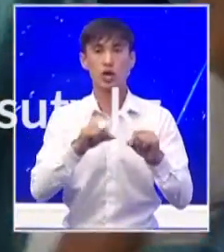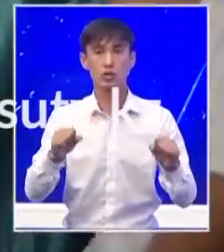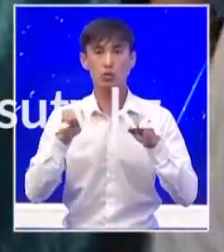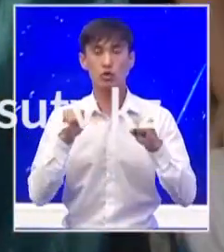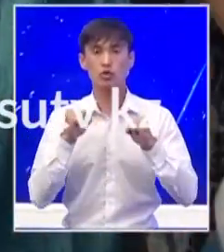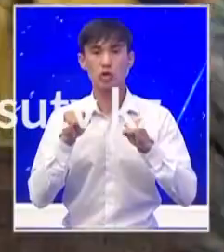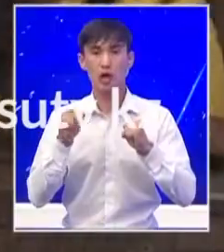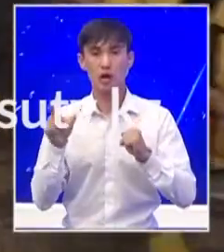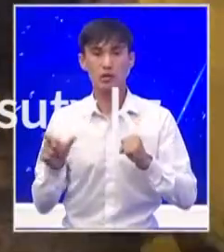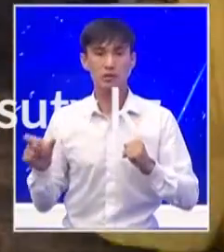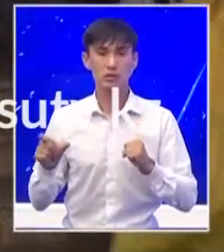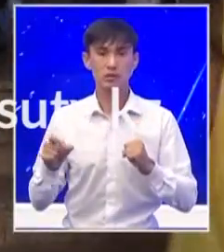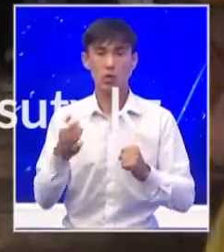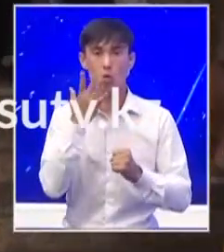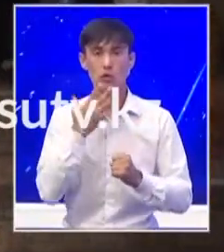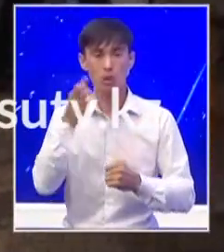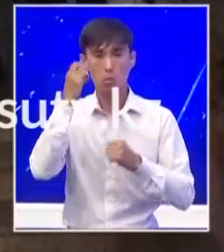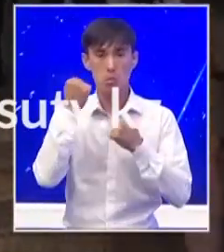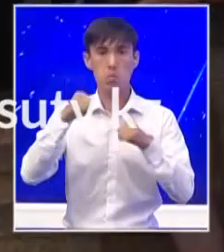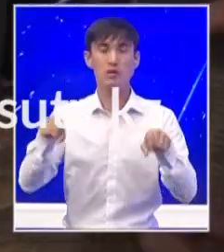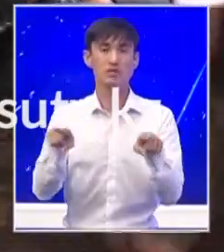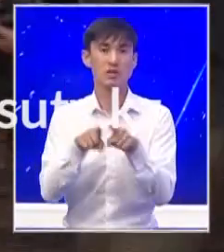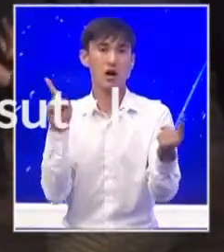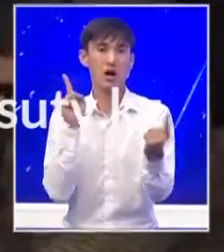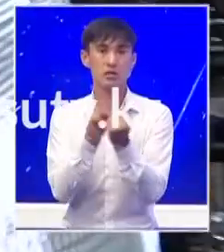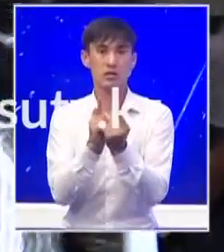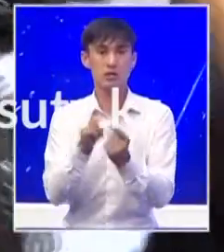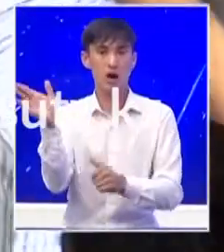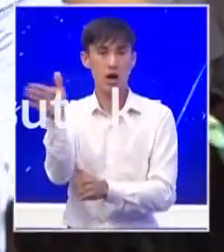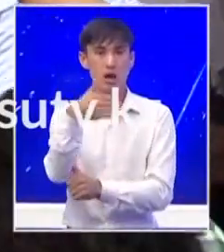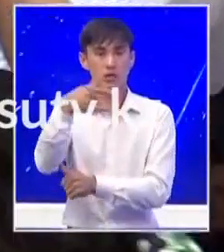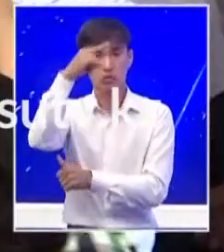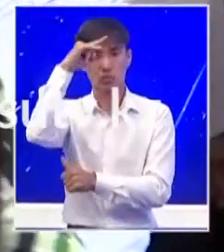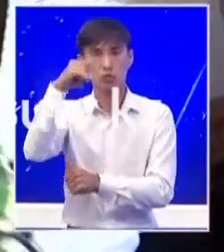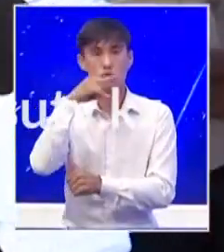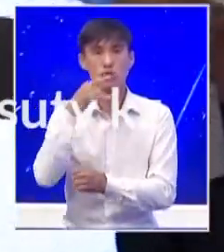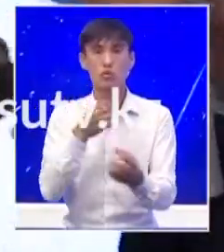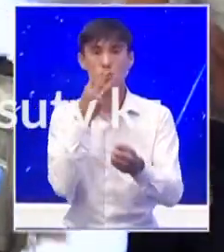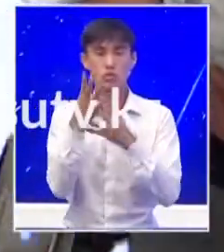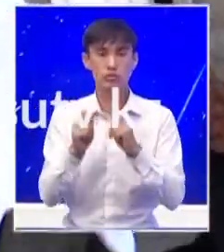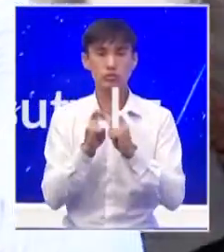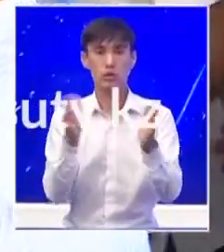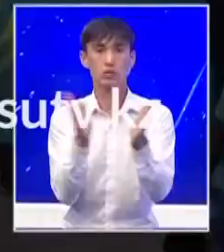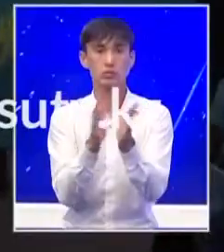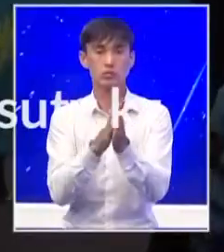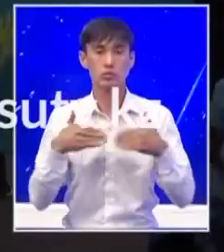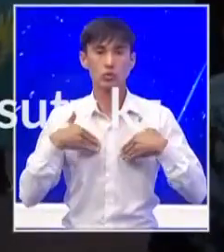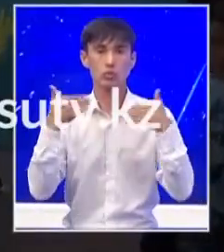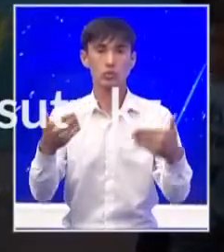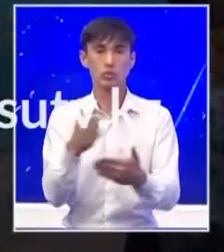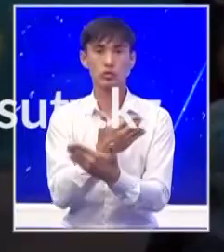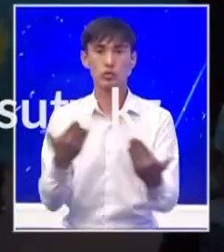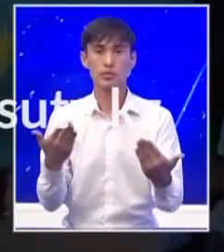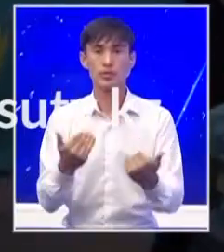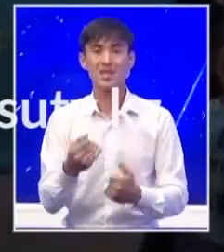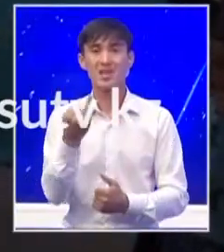жанкүйерлері ұлттық батыр ретінде қарсы алды. Қазақстанның көк туын көкке көтеріп, гүлдерін ұстап, қошеметке бөліп, құрмет көрсетті. Илья Елин